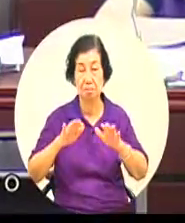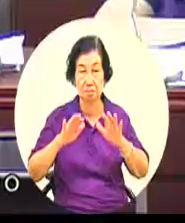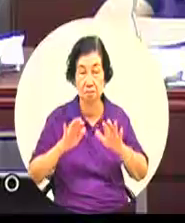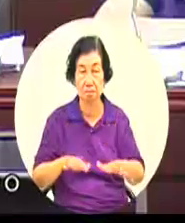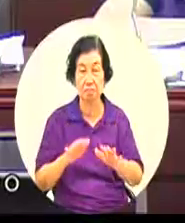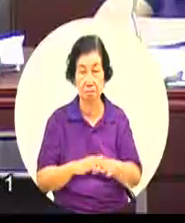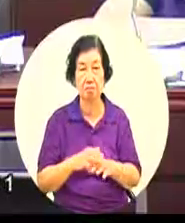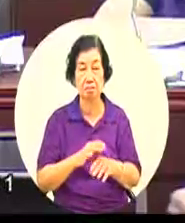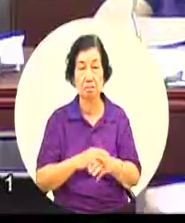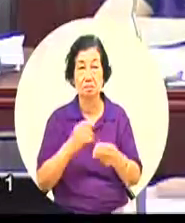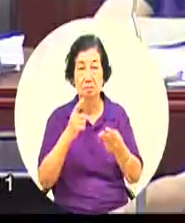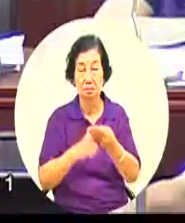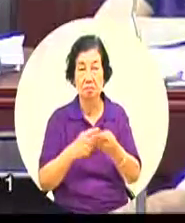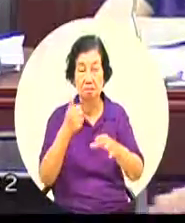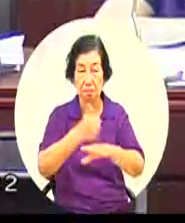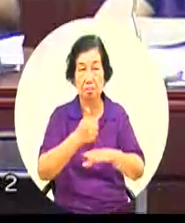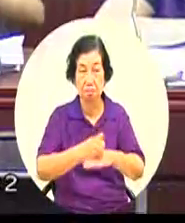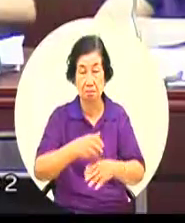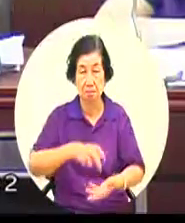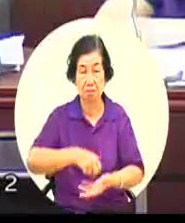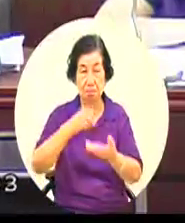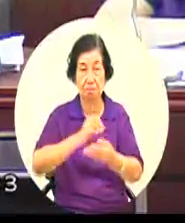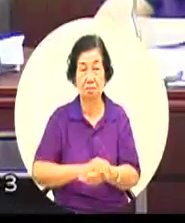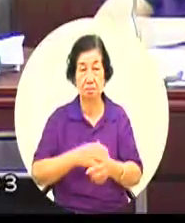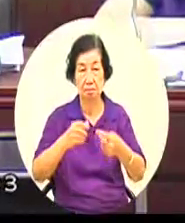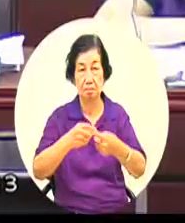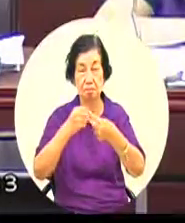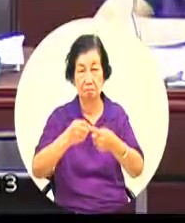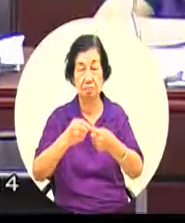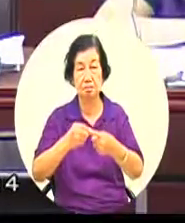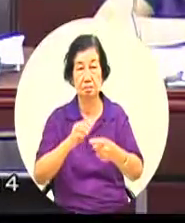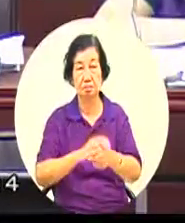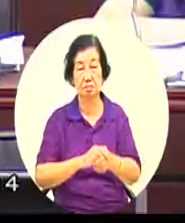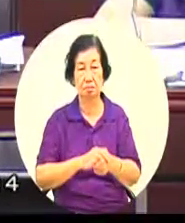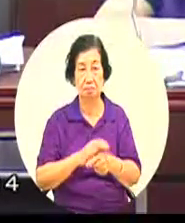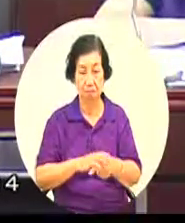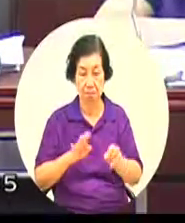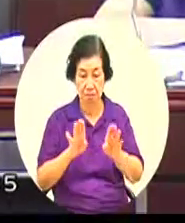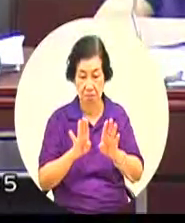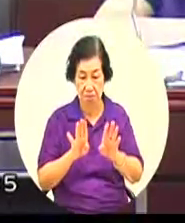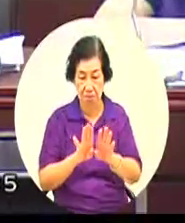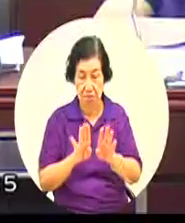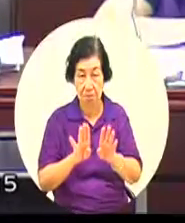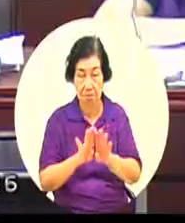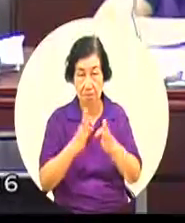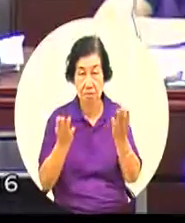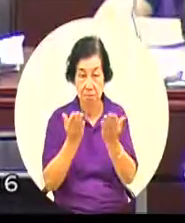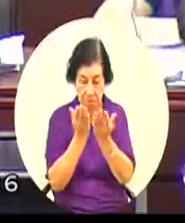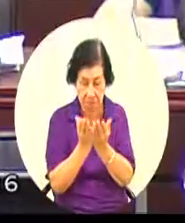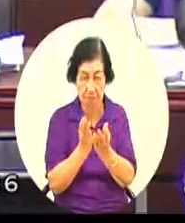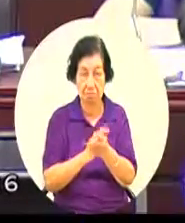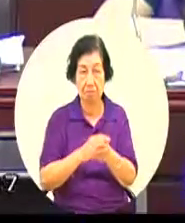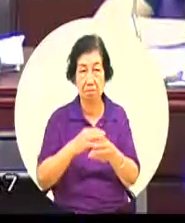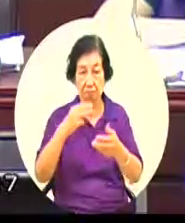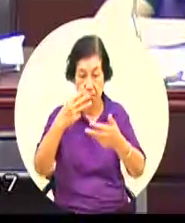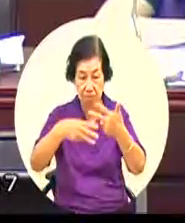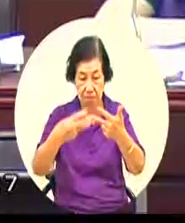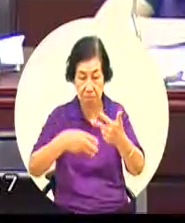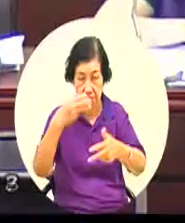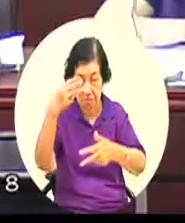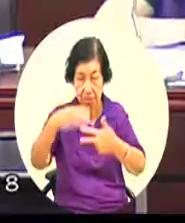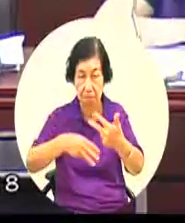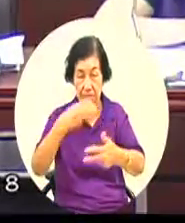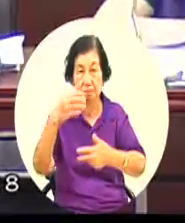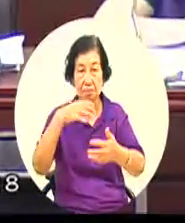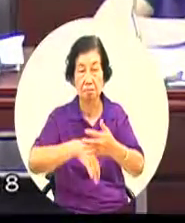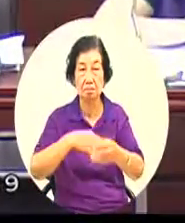级防御，第一级其实就是在教育，让他认识毒品。那开学后三个礼拜就会进行。那毒品又是五花八